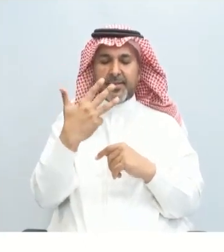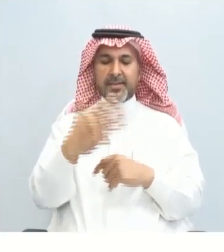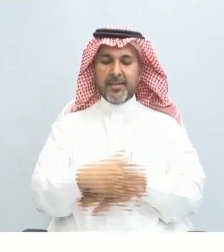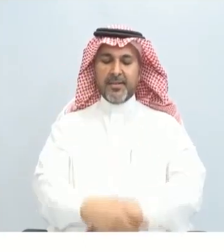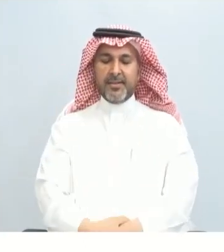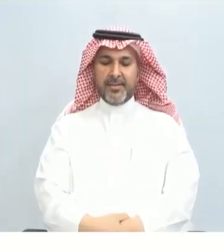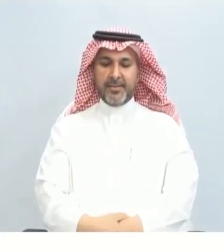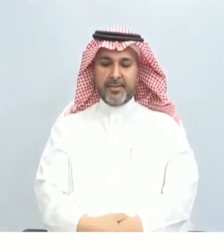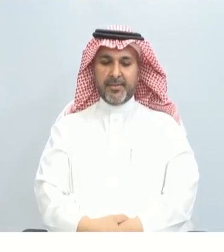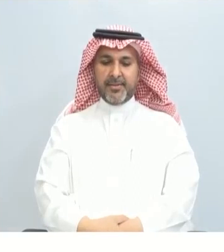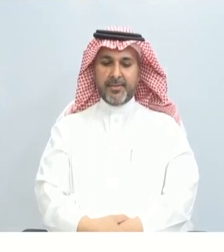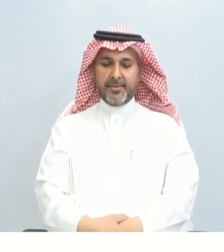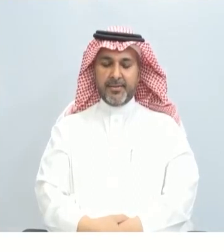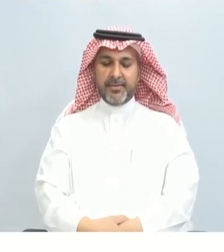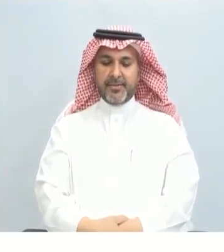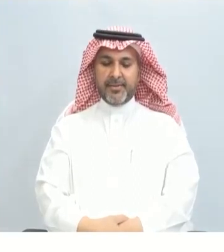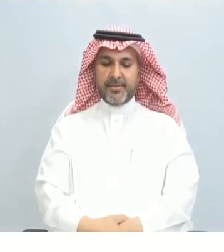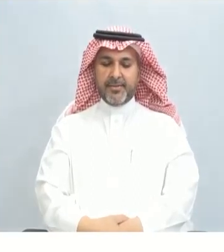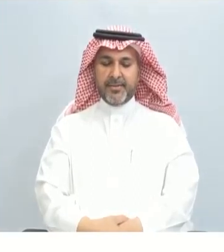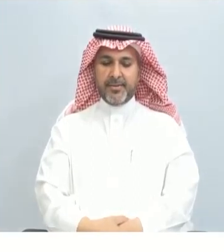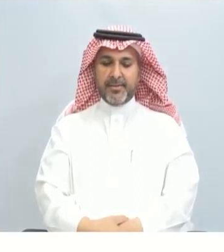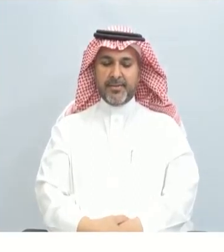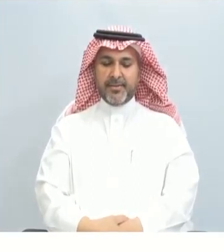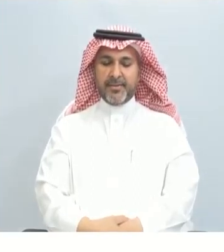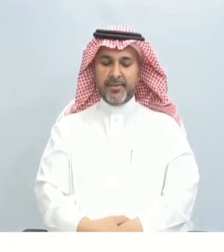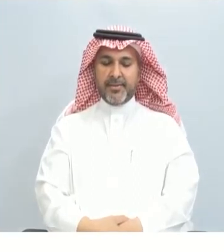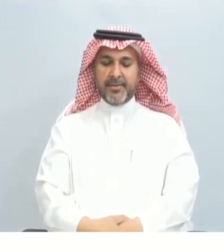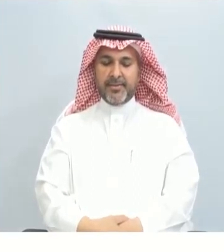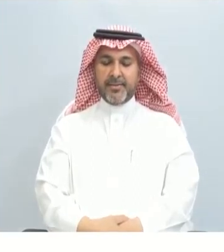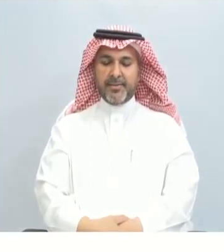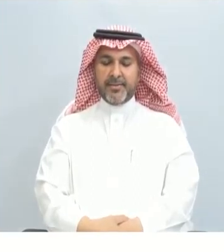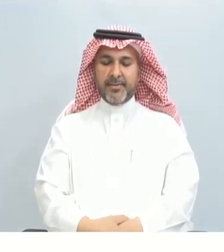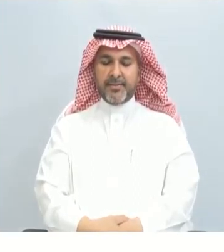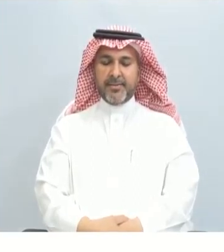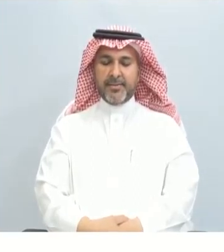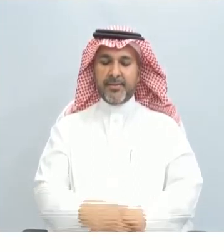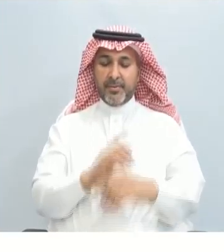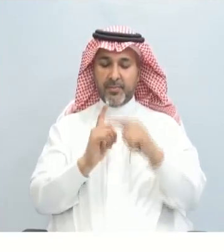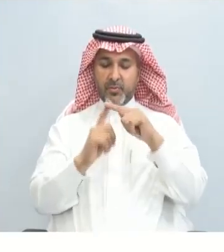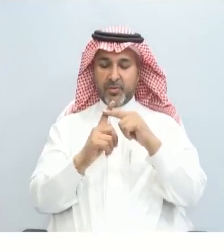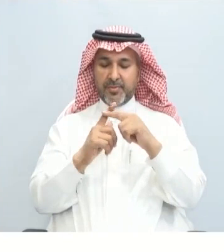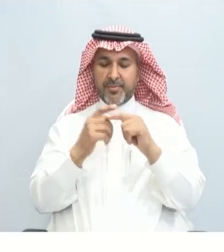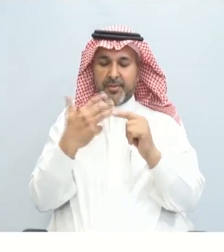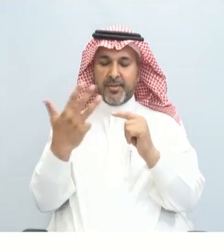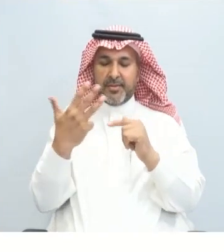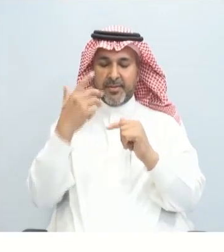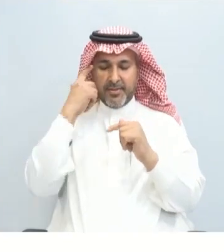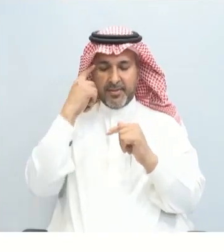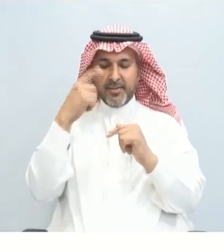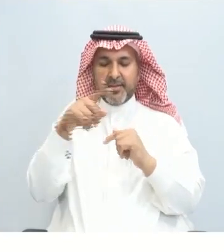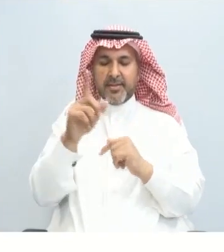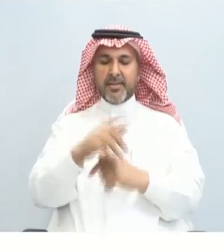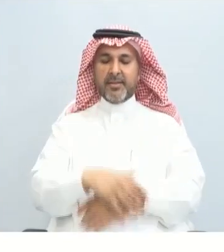ان هذا حل ايش حل مرفوض بينما الحل الموجب هو الحل الايش هو الحل المقبول